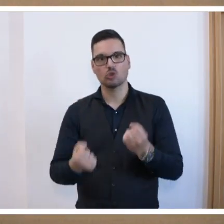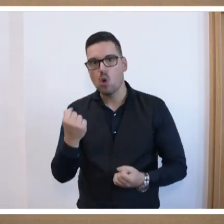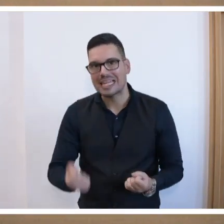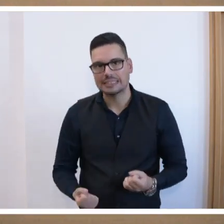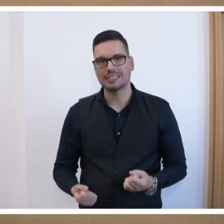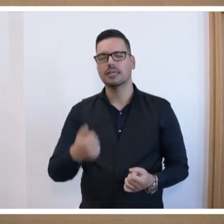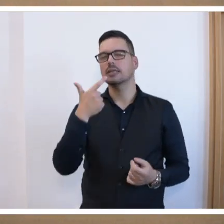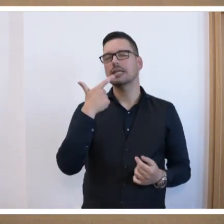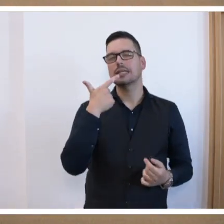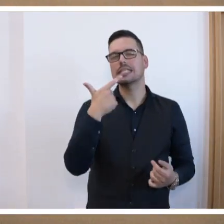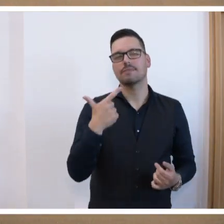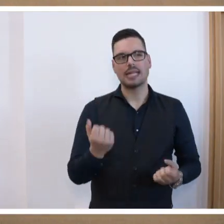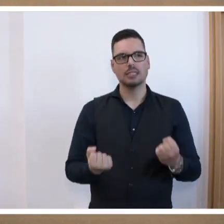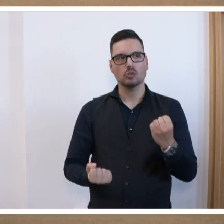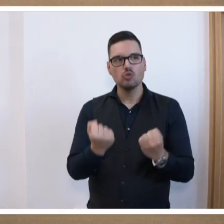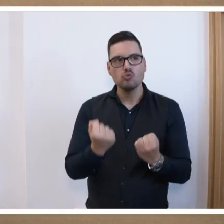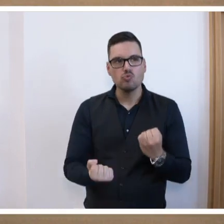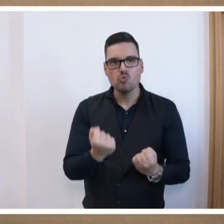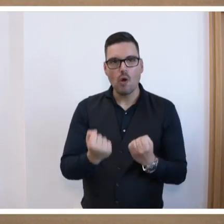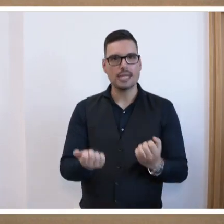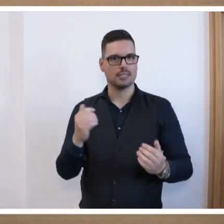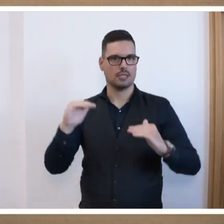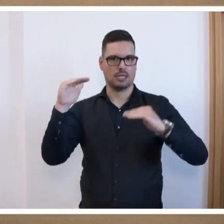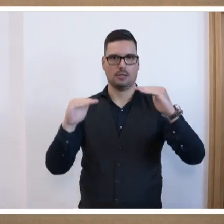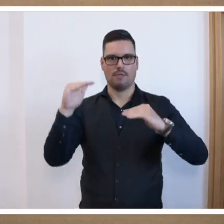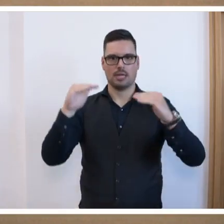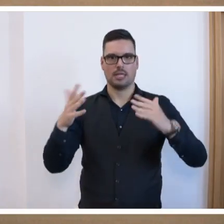richtig gehört, 2 Tonnen. Vergleichbar entspricht